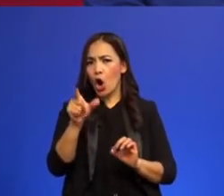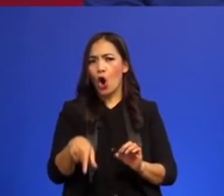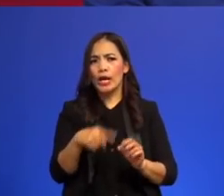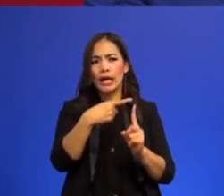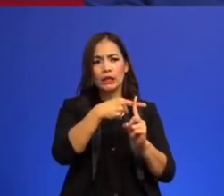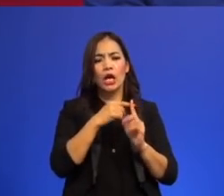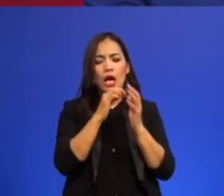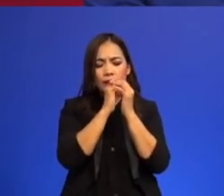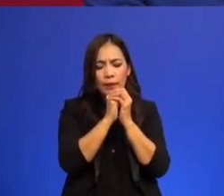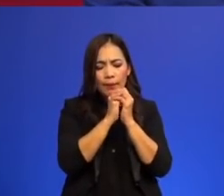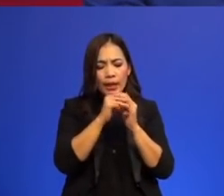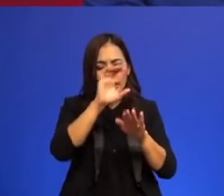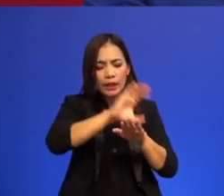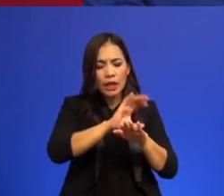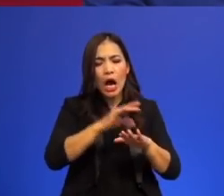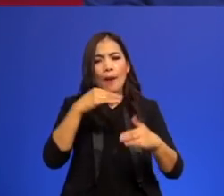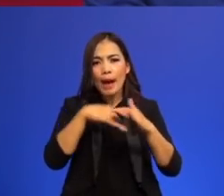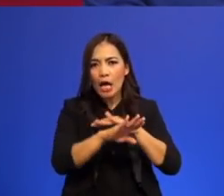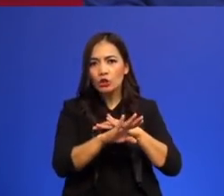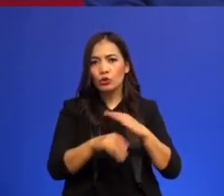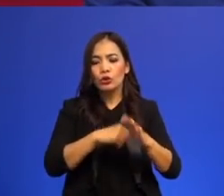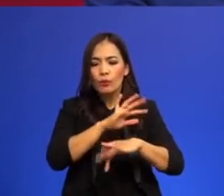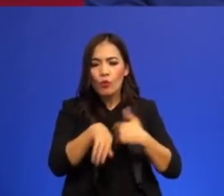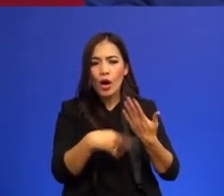sembahyang di gereja, masuk dong di gelanggang politik.